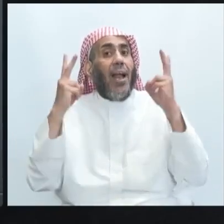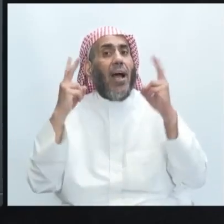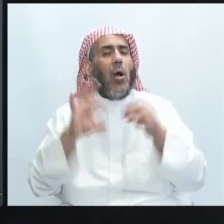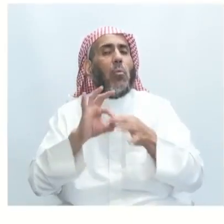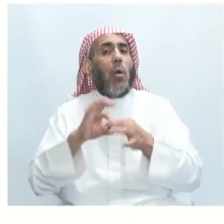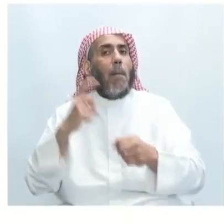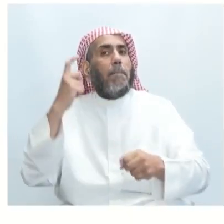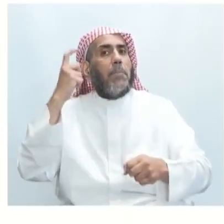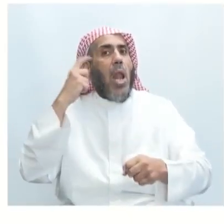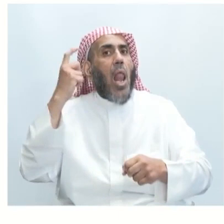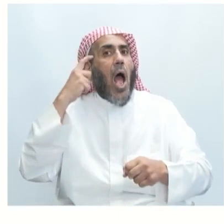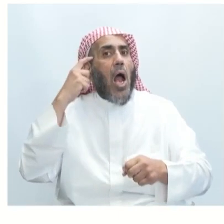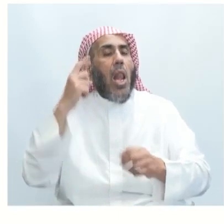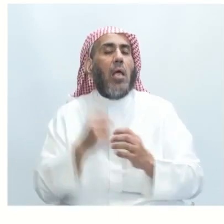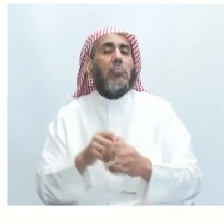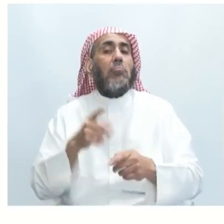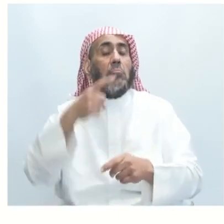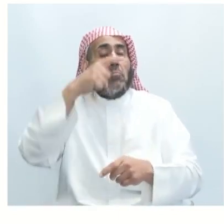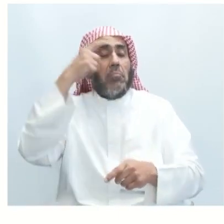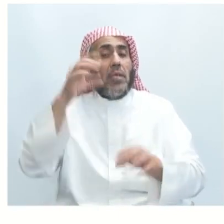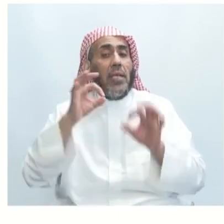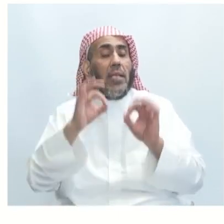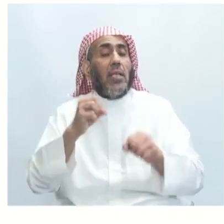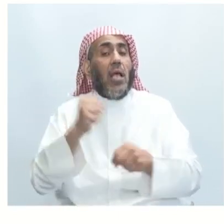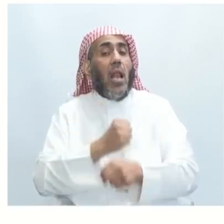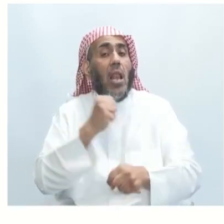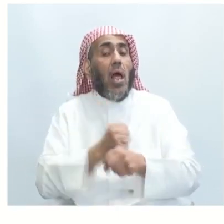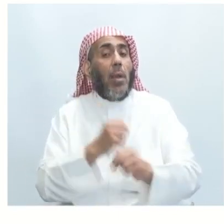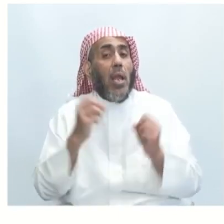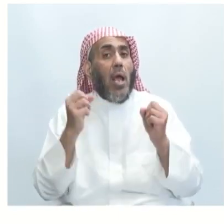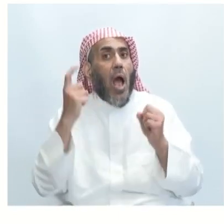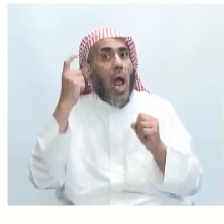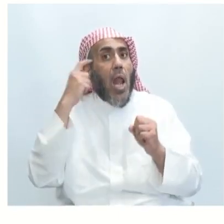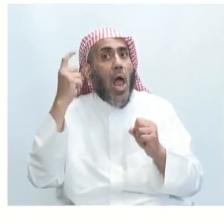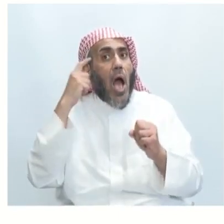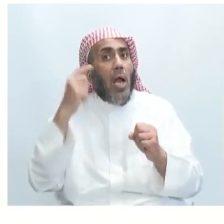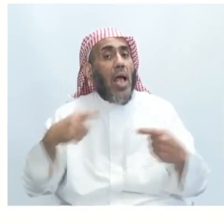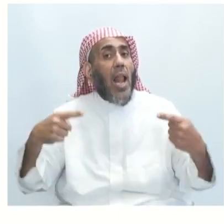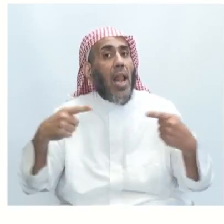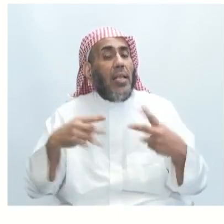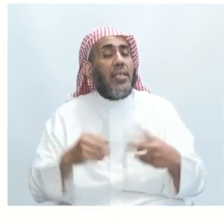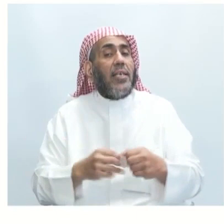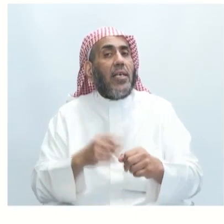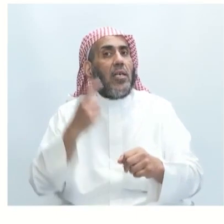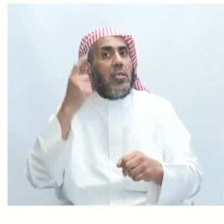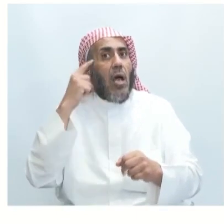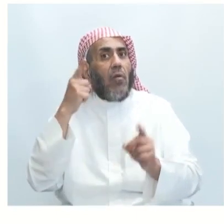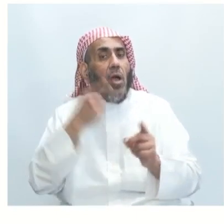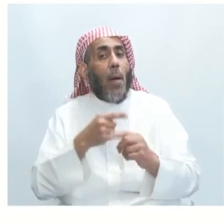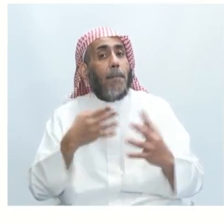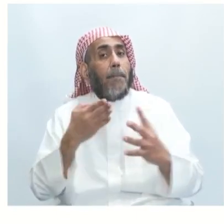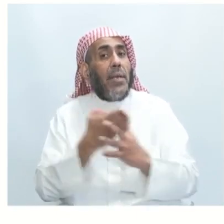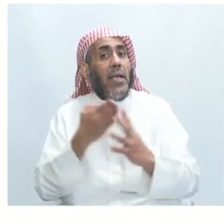بالعقل اذا يعني العمليه العقليه التي نتعرف اليها او من